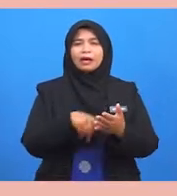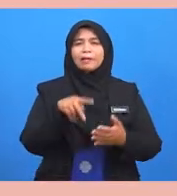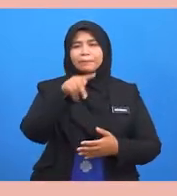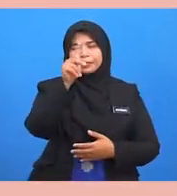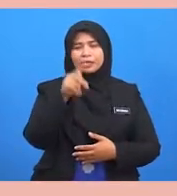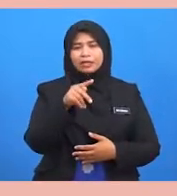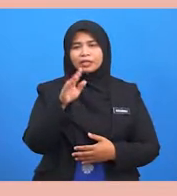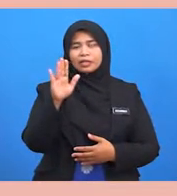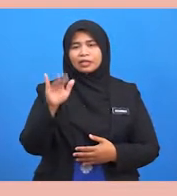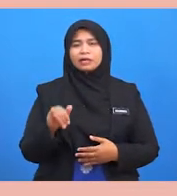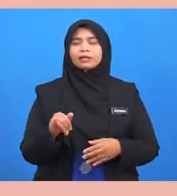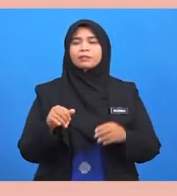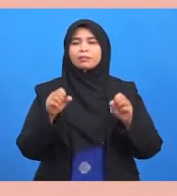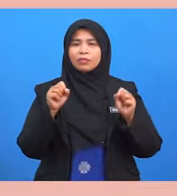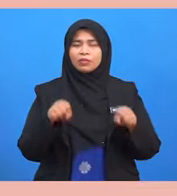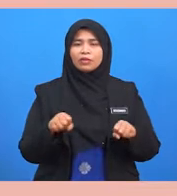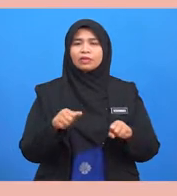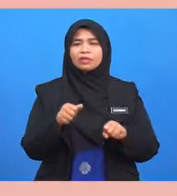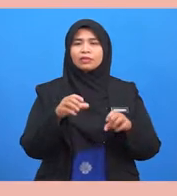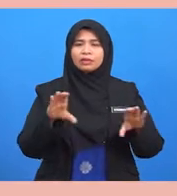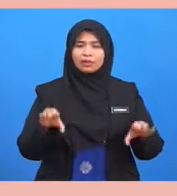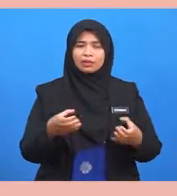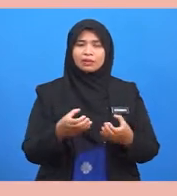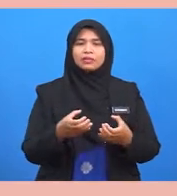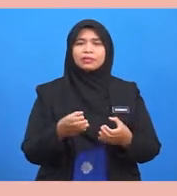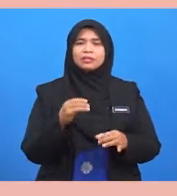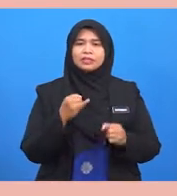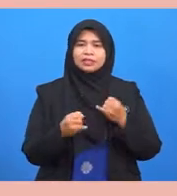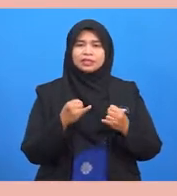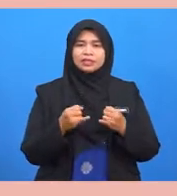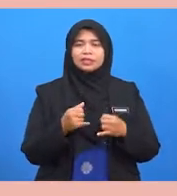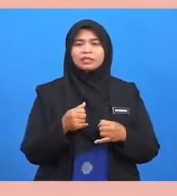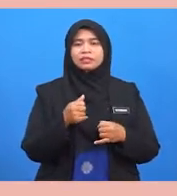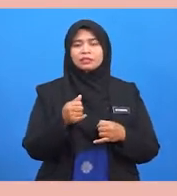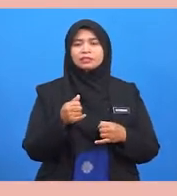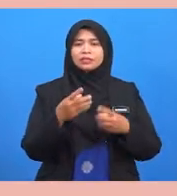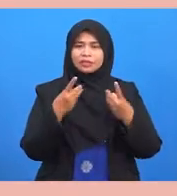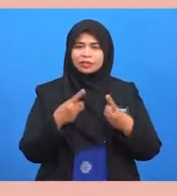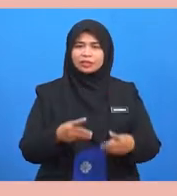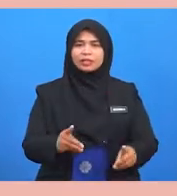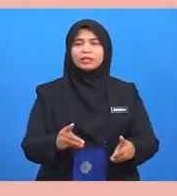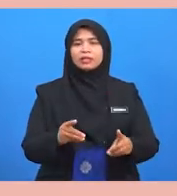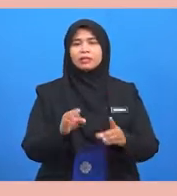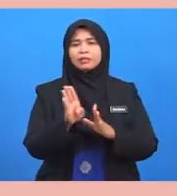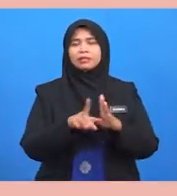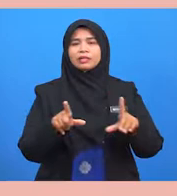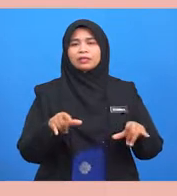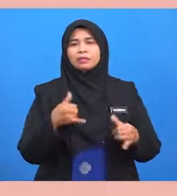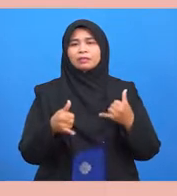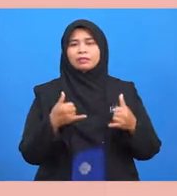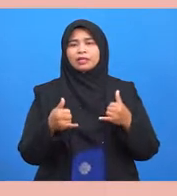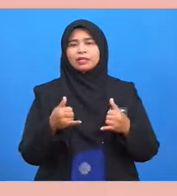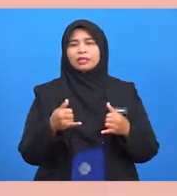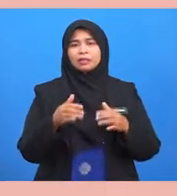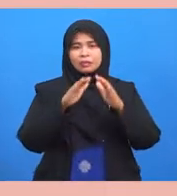Apakah yang boleh kamu lakukan jika kamu sedang bermain bola dan